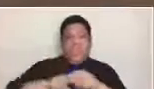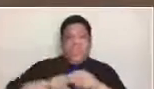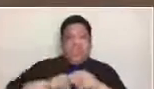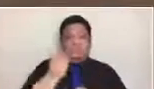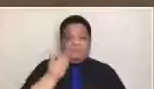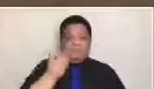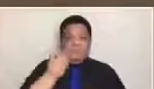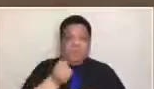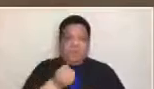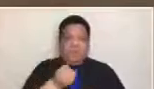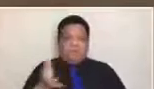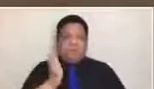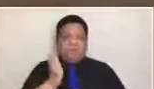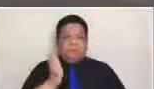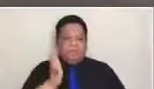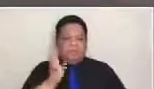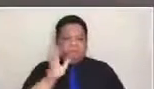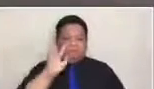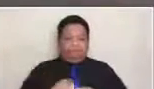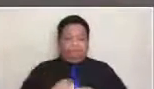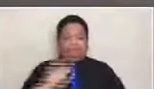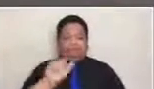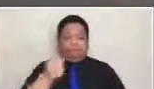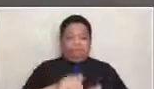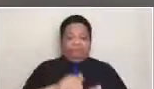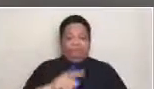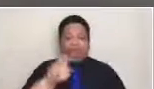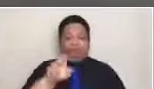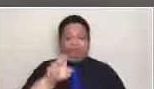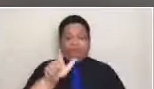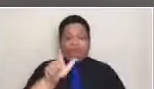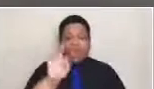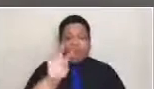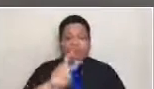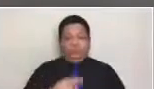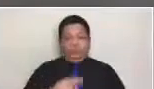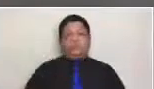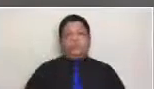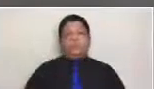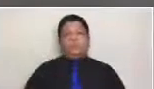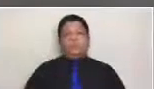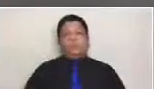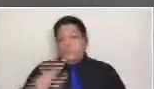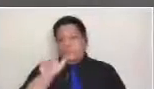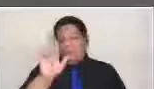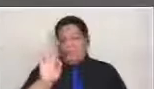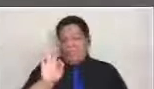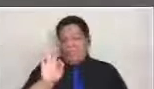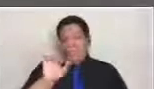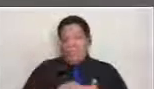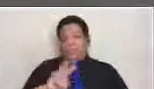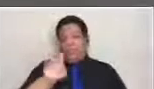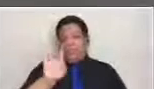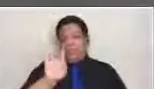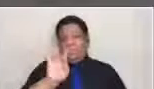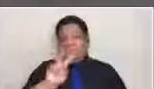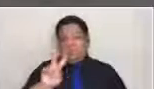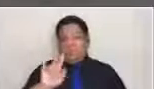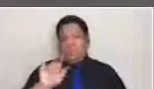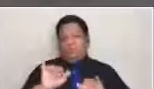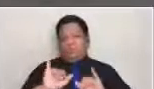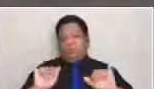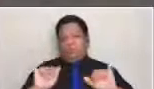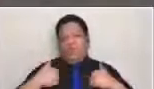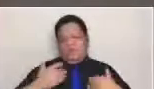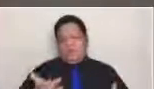Councilor Charis Marie Abalos Vargas sa kanyang Facebook account. Iniidolo ng konsihal ang kanyang Mama Cora dahil sa matatag